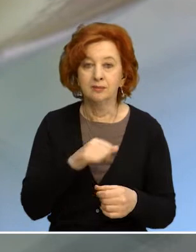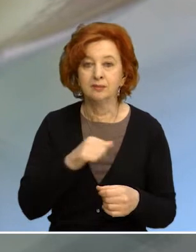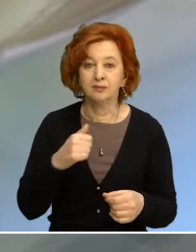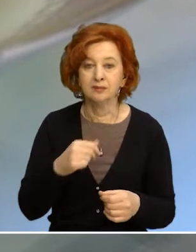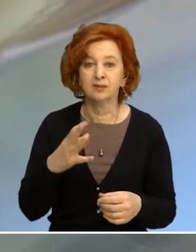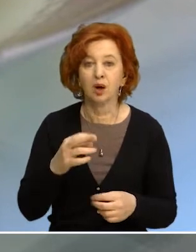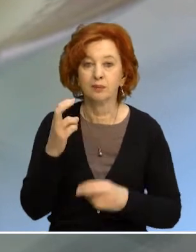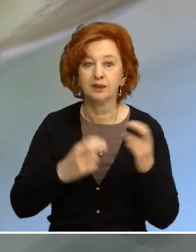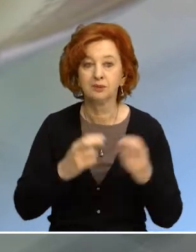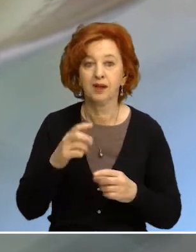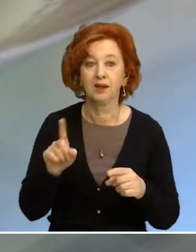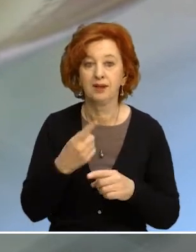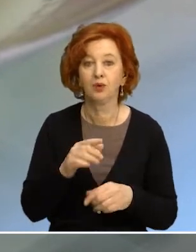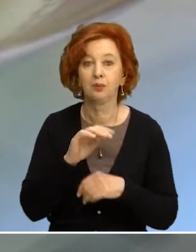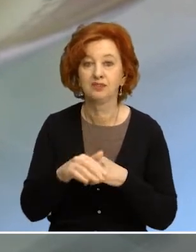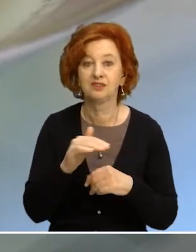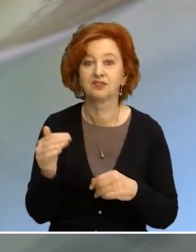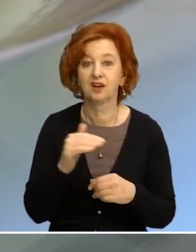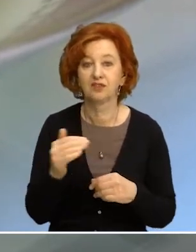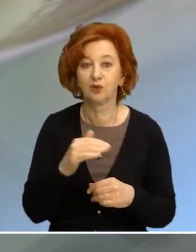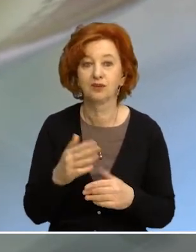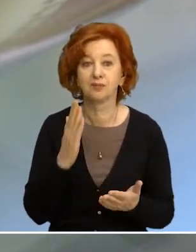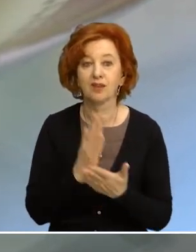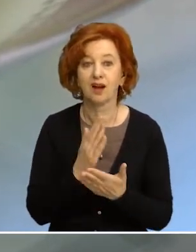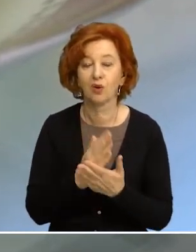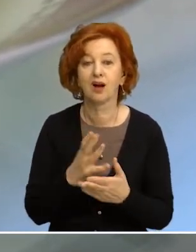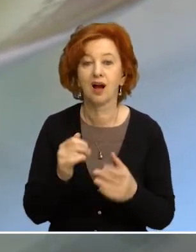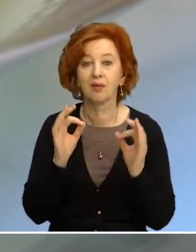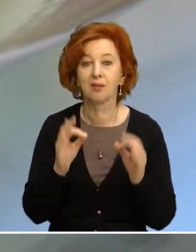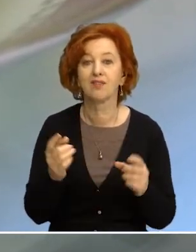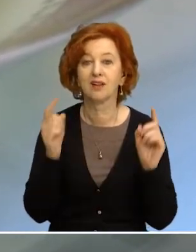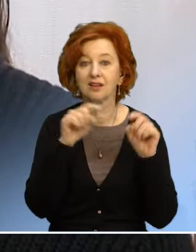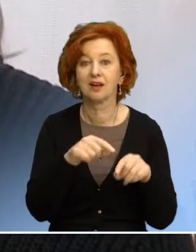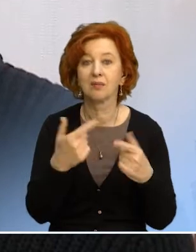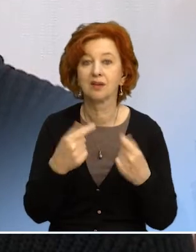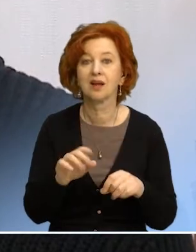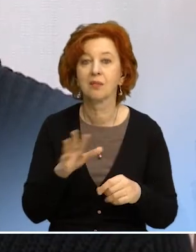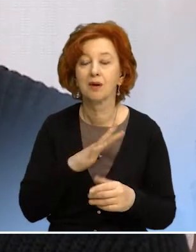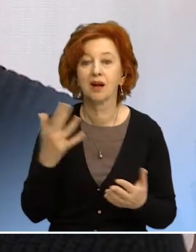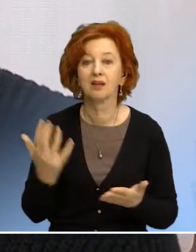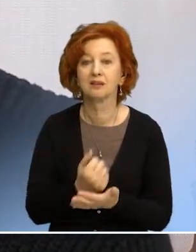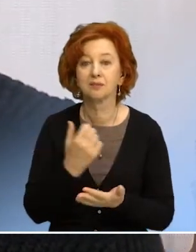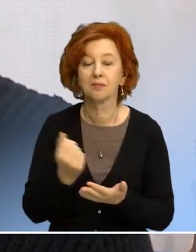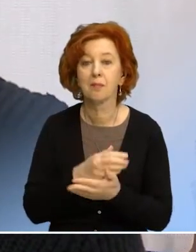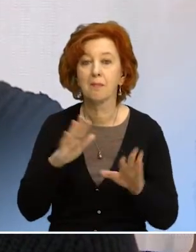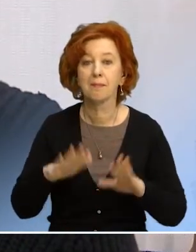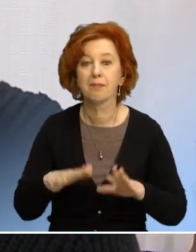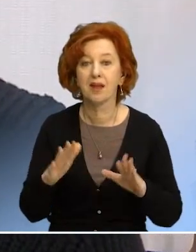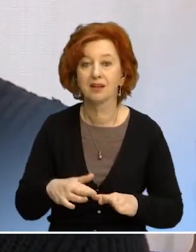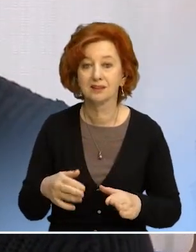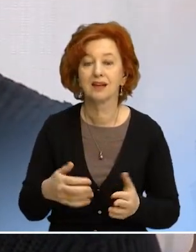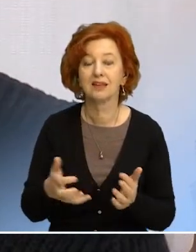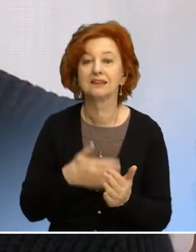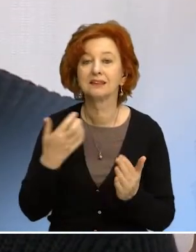самой глины, а предприятия, которые производили фарфор, располагались, как правило, там, где были месторождения местной глины,